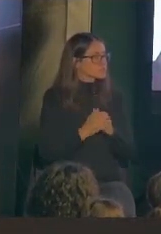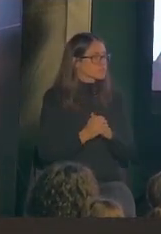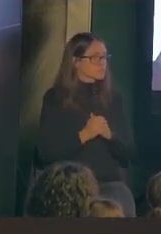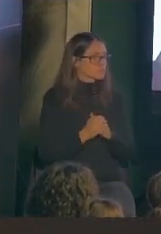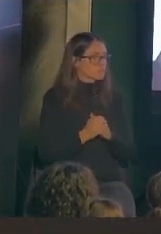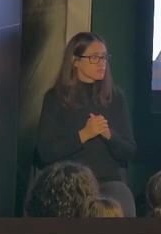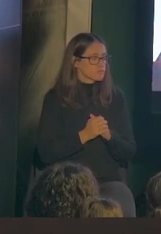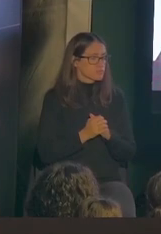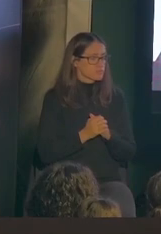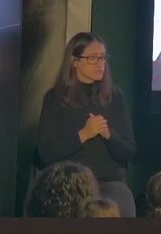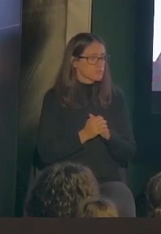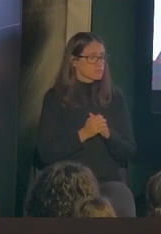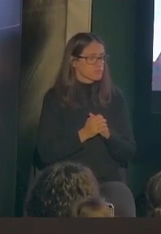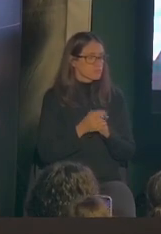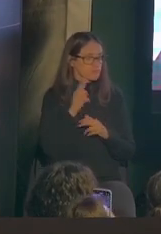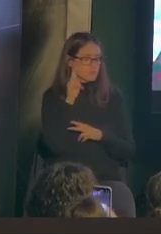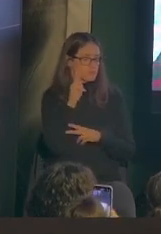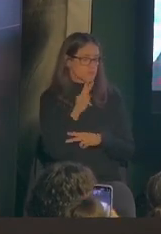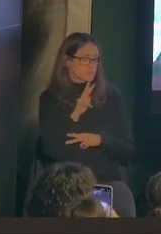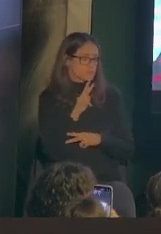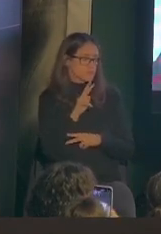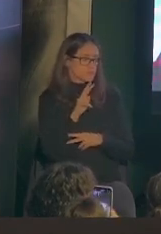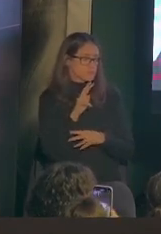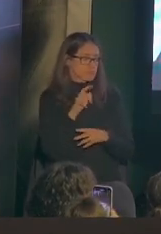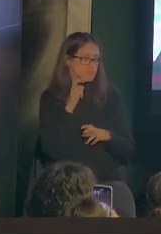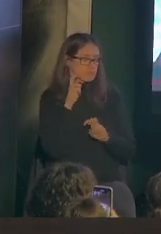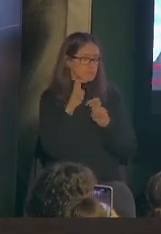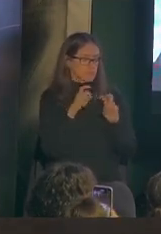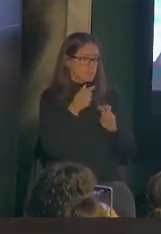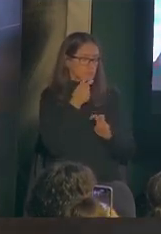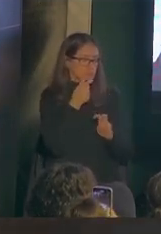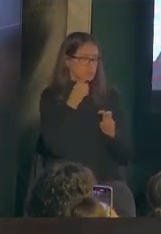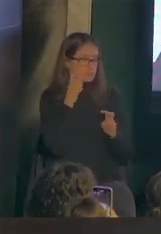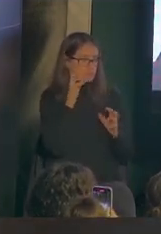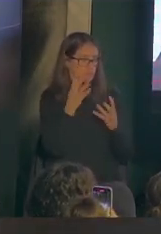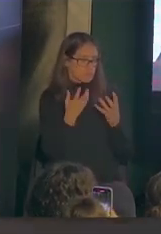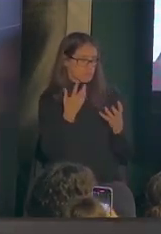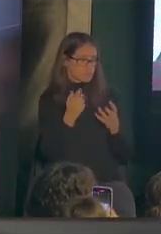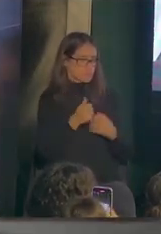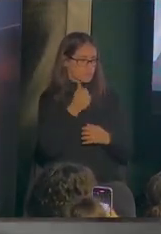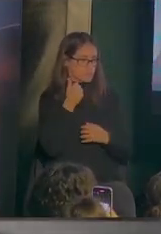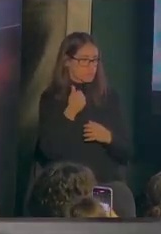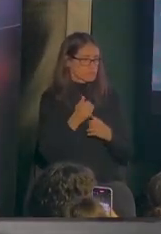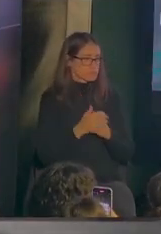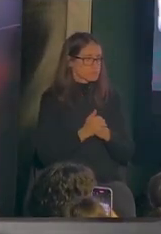que una mica estèticament és el que ja busquem. Està una mica fred, això encara.